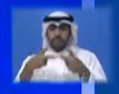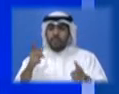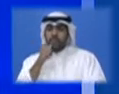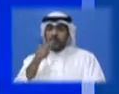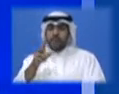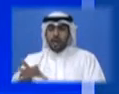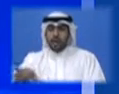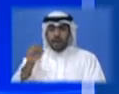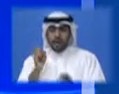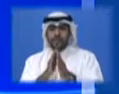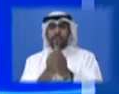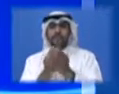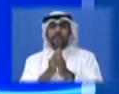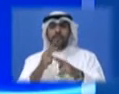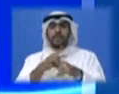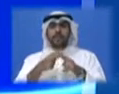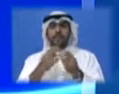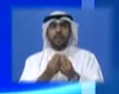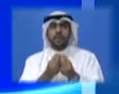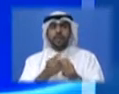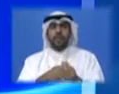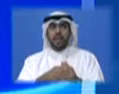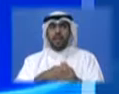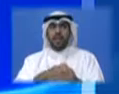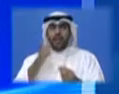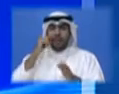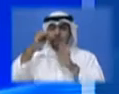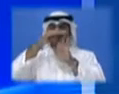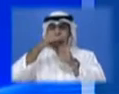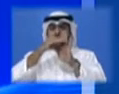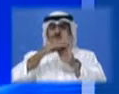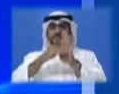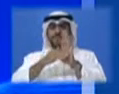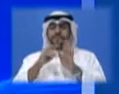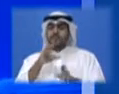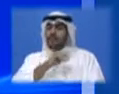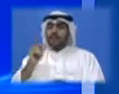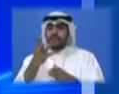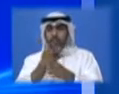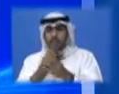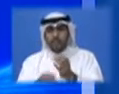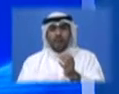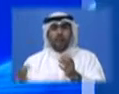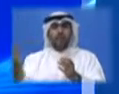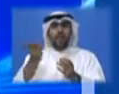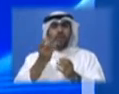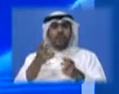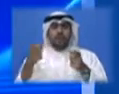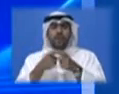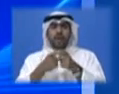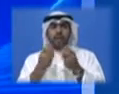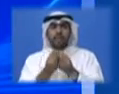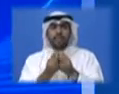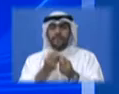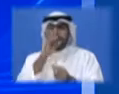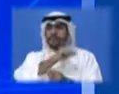سحب الجنسية الكويتية من المذكورين أدناه وممن يكون قد اكتسبها معهم بالتبعية، وذلك تطبيقا